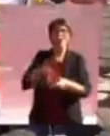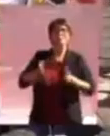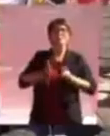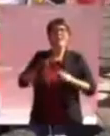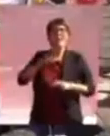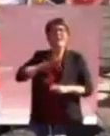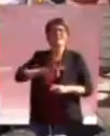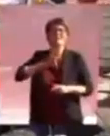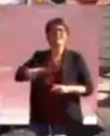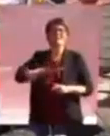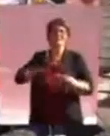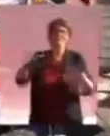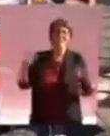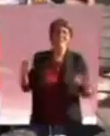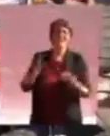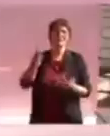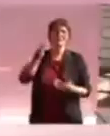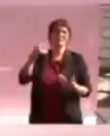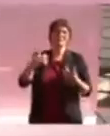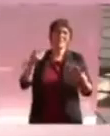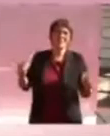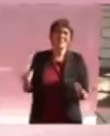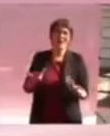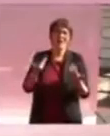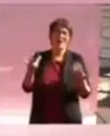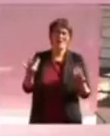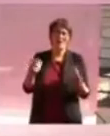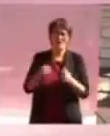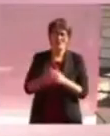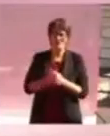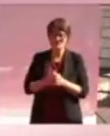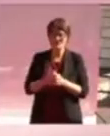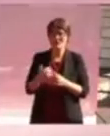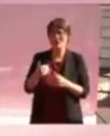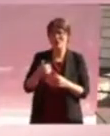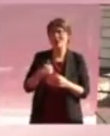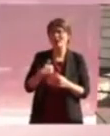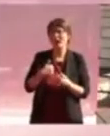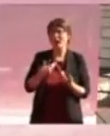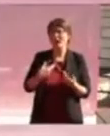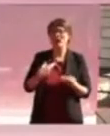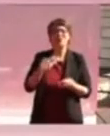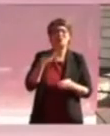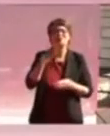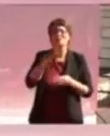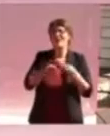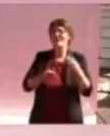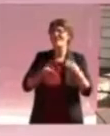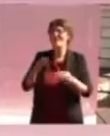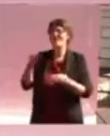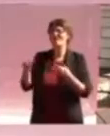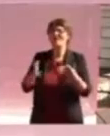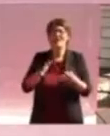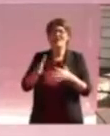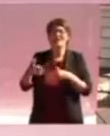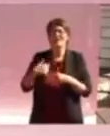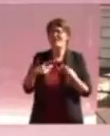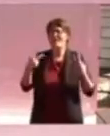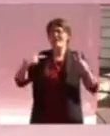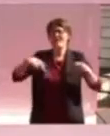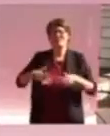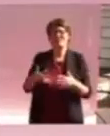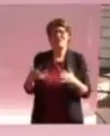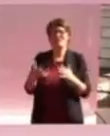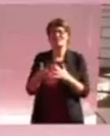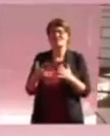costringendomi così a condurre da madre una vita piena di molteplici sacrifici e privazioni il